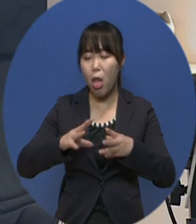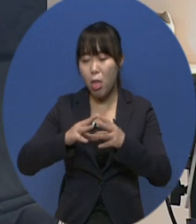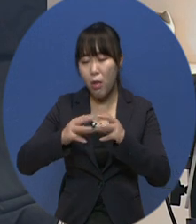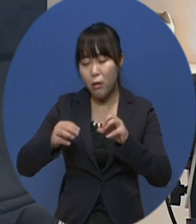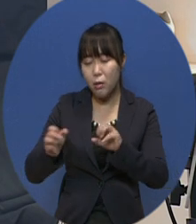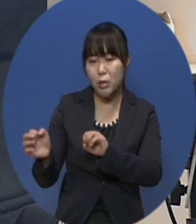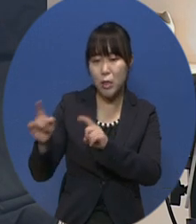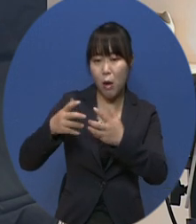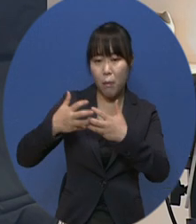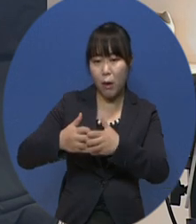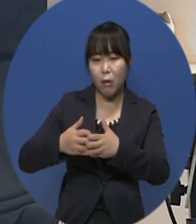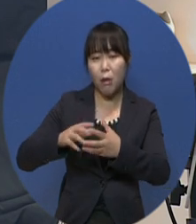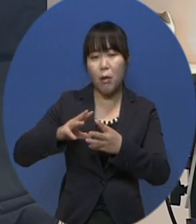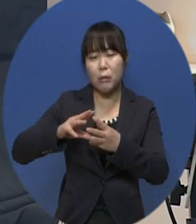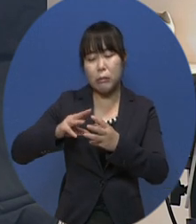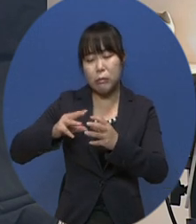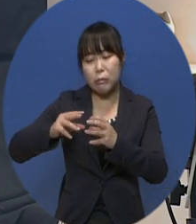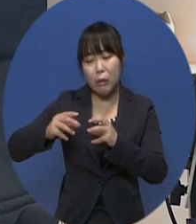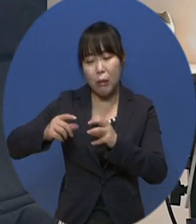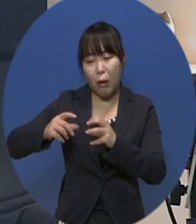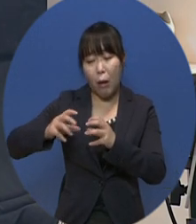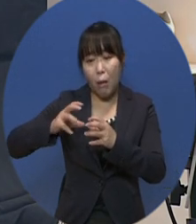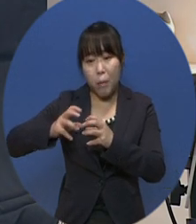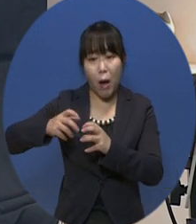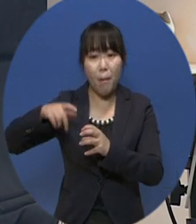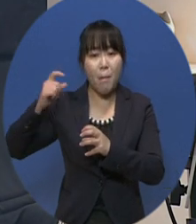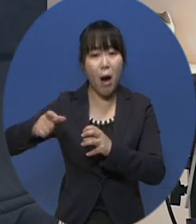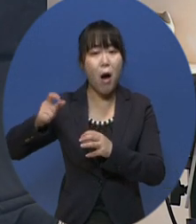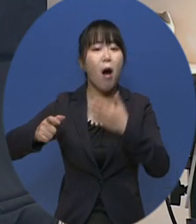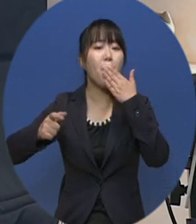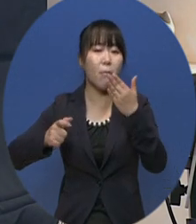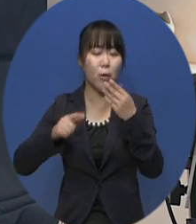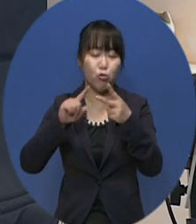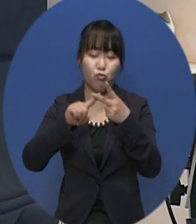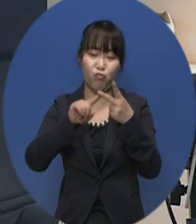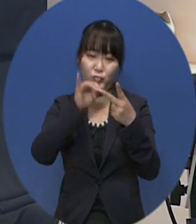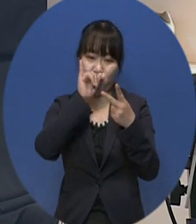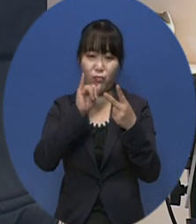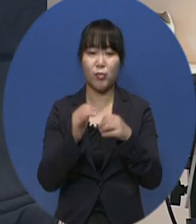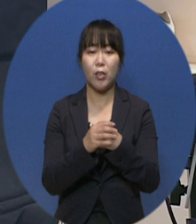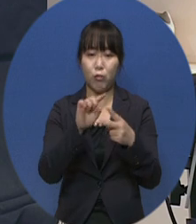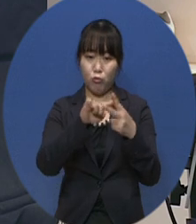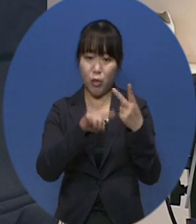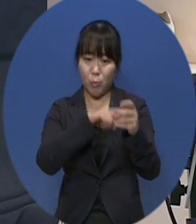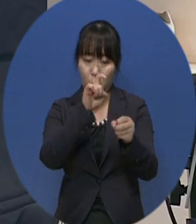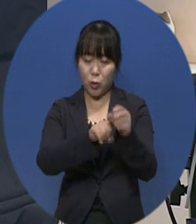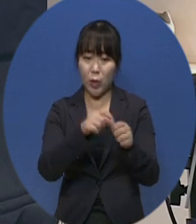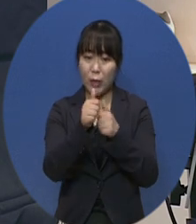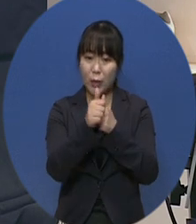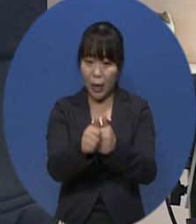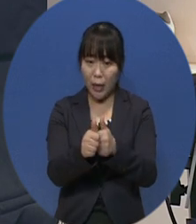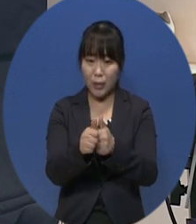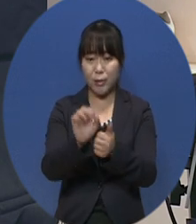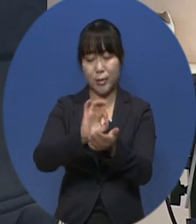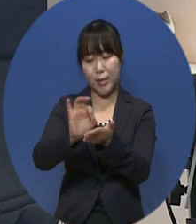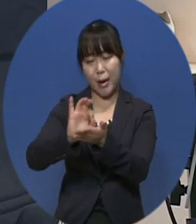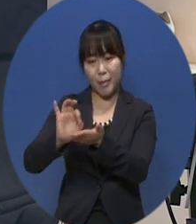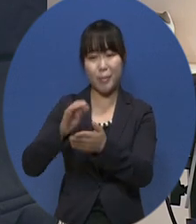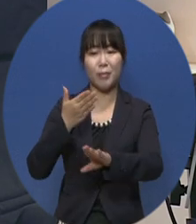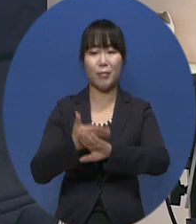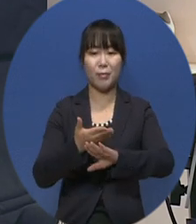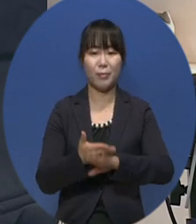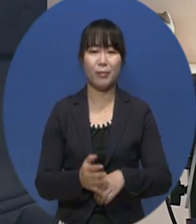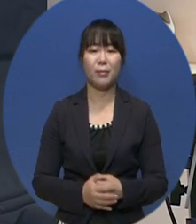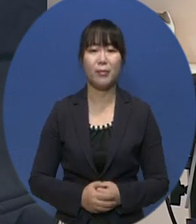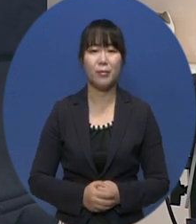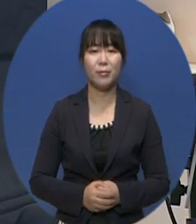운동을 통해서 근육이 점점점 튼튼해지게 네. 하는 그런 두 가지가 있습니다. 그래서 그 두 네. 가지의 목적에 따라서 재활 로봇의 쓰임새가 좀